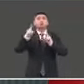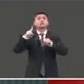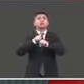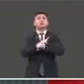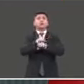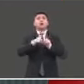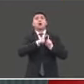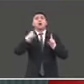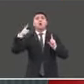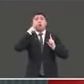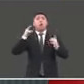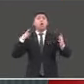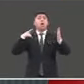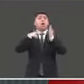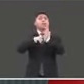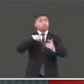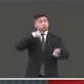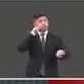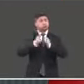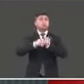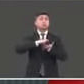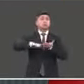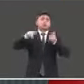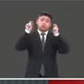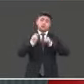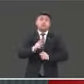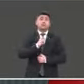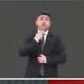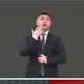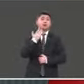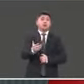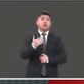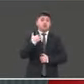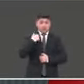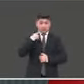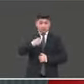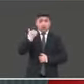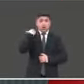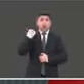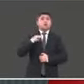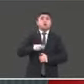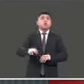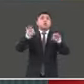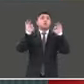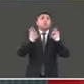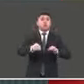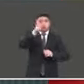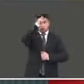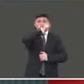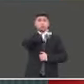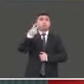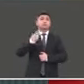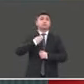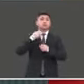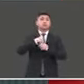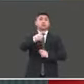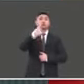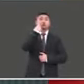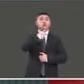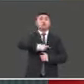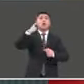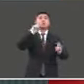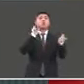vadeli Hedef haline getiriyoruz bildiğimiz bu yeni yol Türkiye'nin cumhuriyet